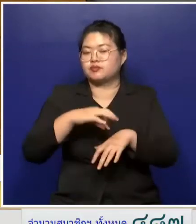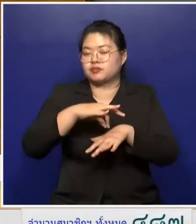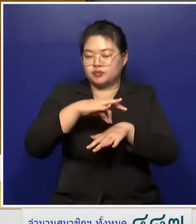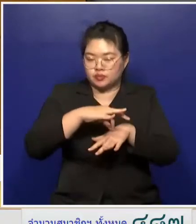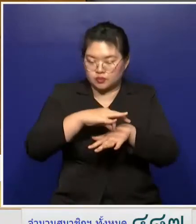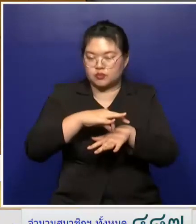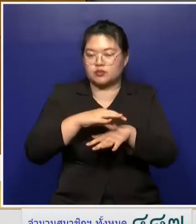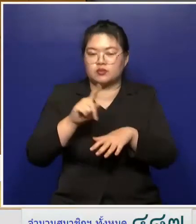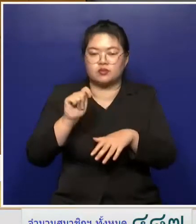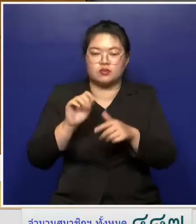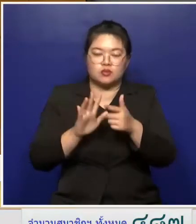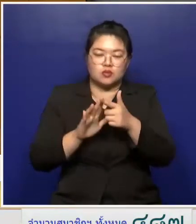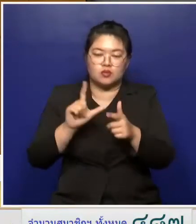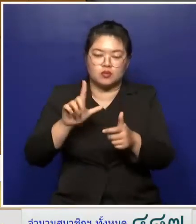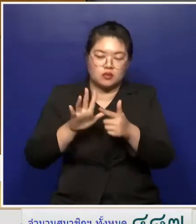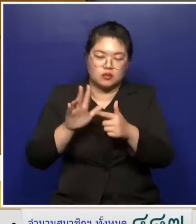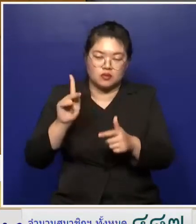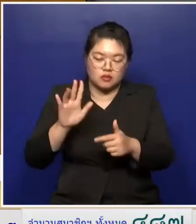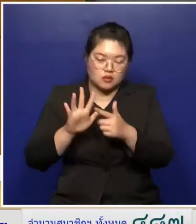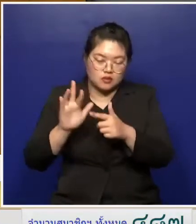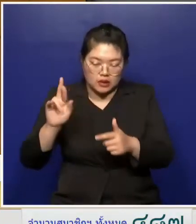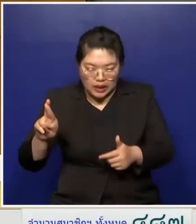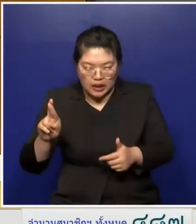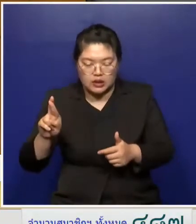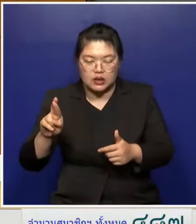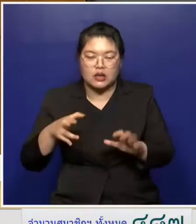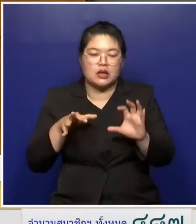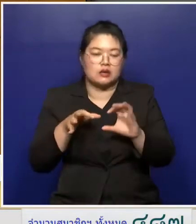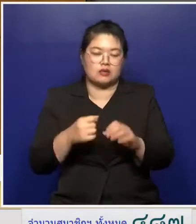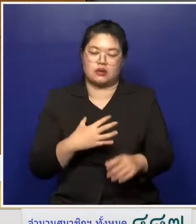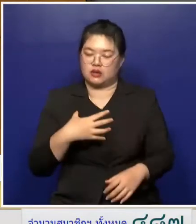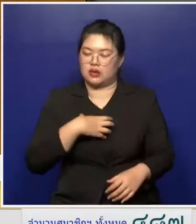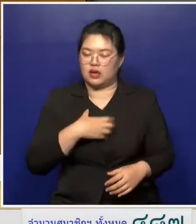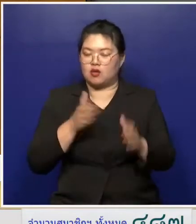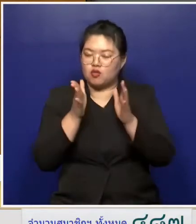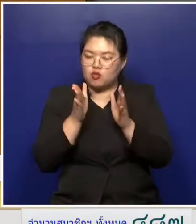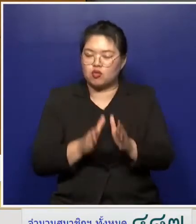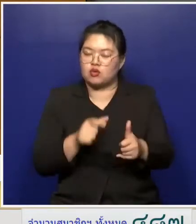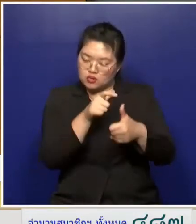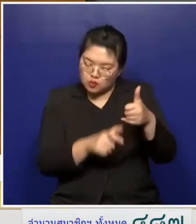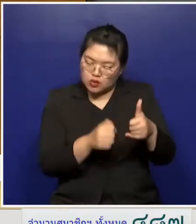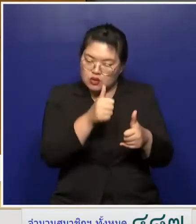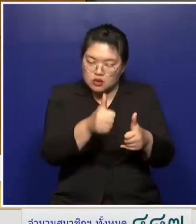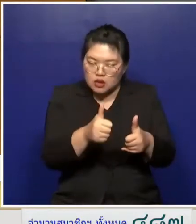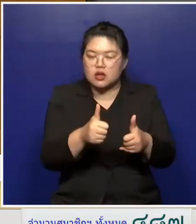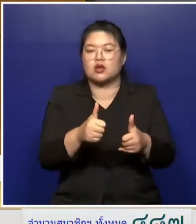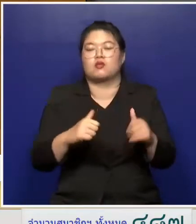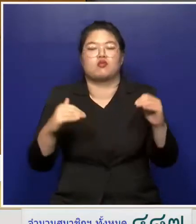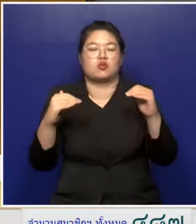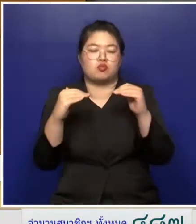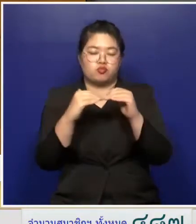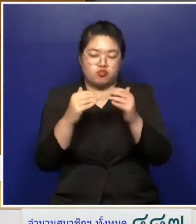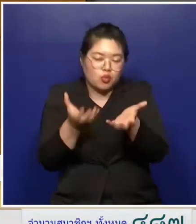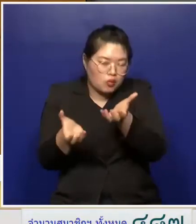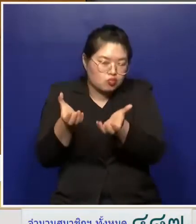องดอ็ความเป็ธรรมด้วยนะครับก็ต้องมีการคดเลือกคอนข้ที่